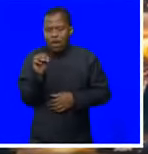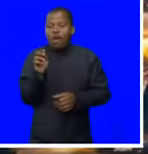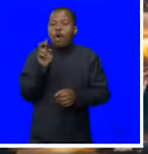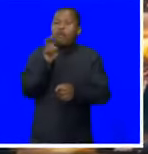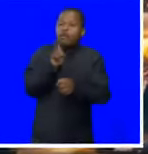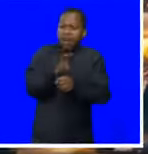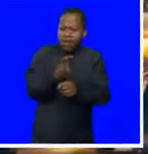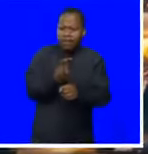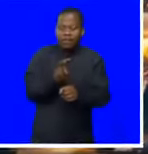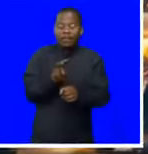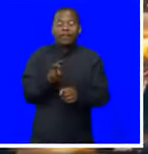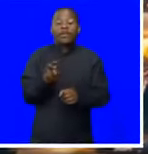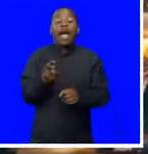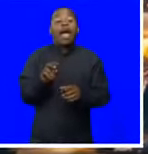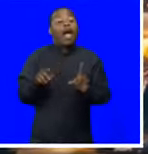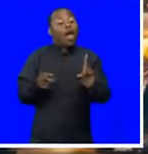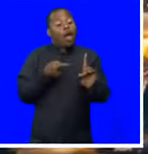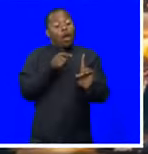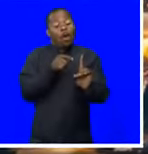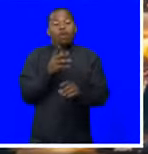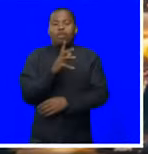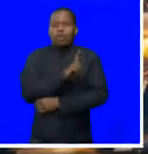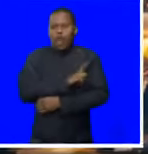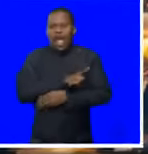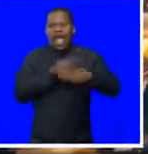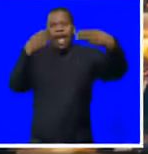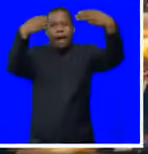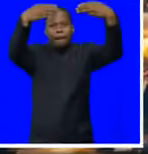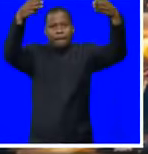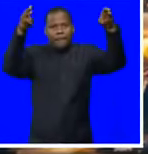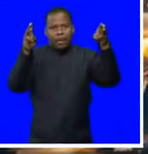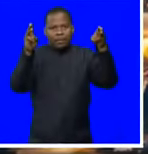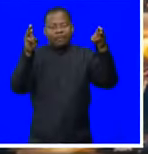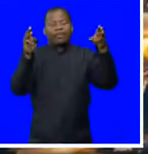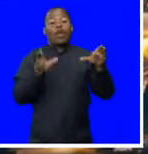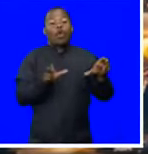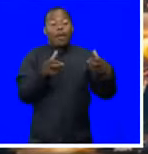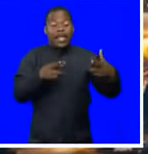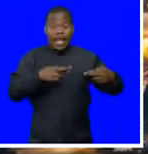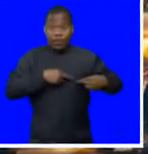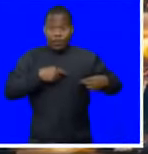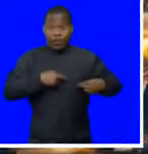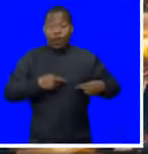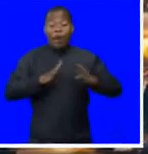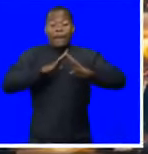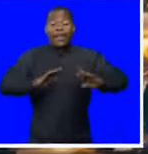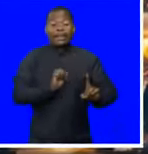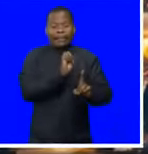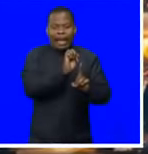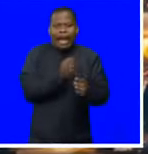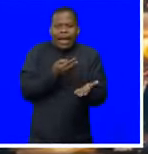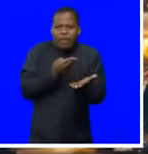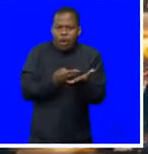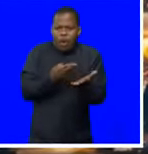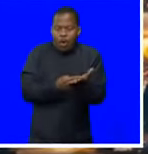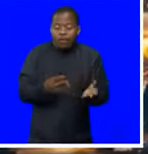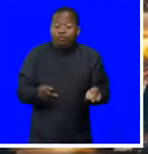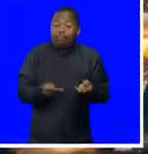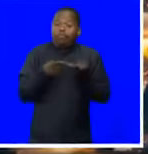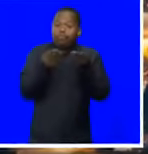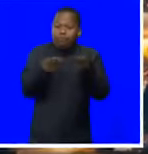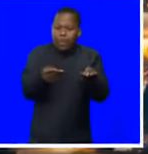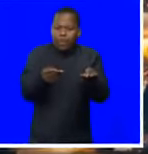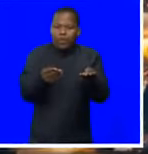letingemakhulu lamabili temalangeni 212 million emalangeni Induna beyikhuluma ePhalamende ngesikhathi ke yethula umbiko wokusebenza